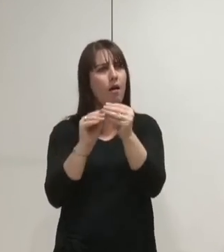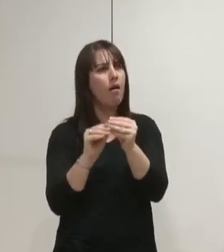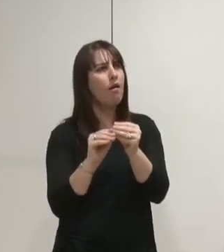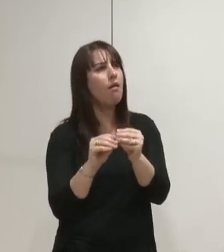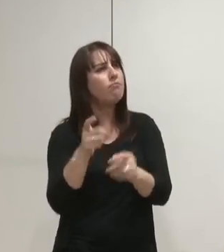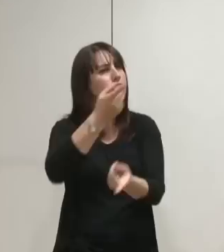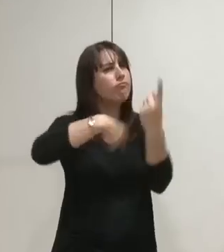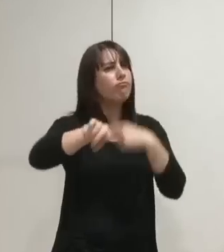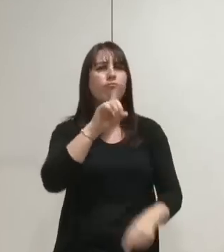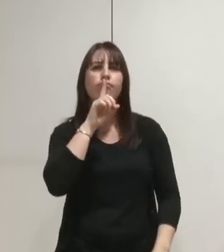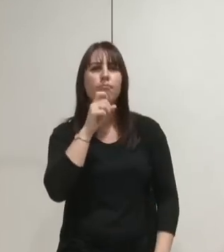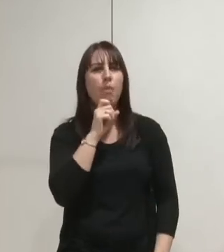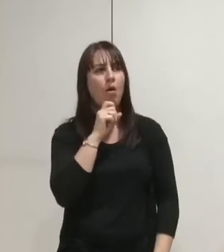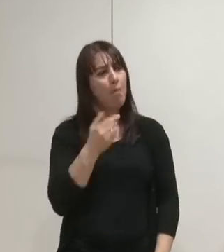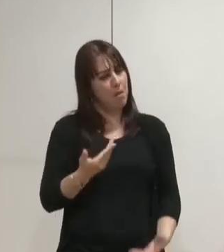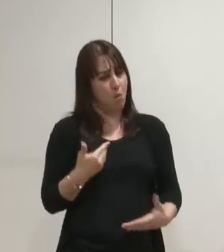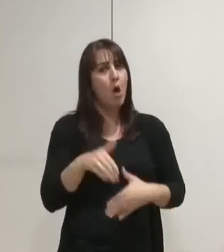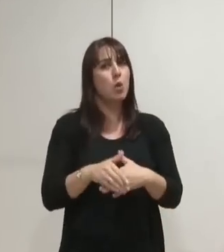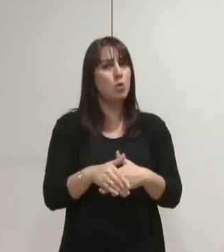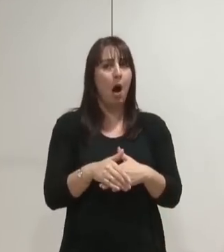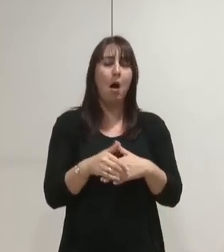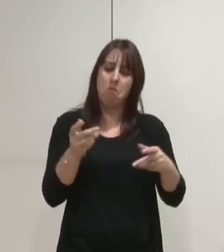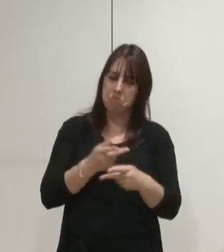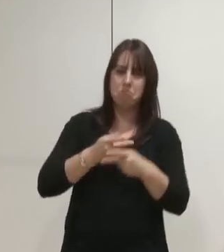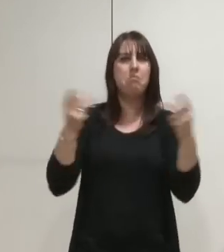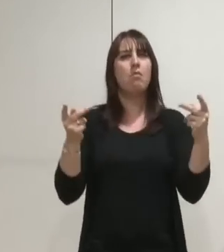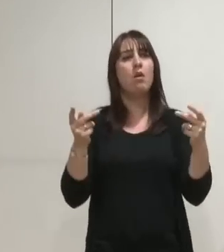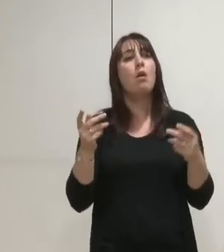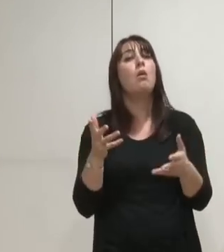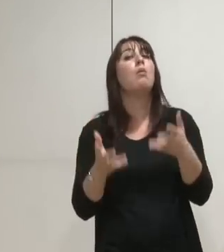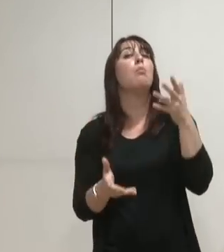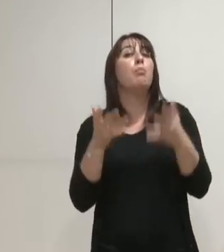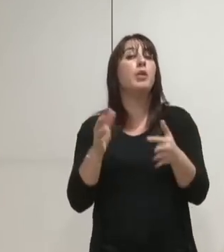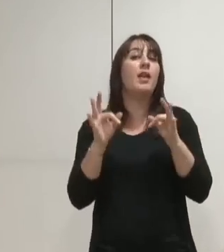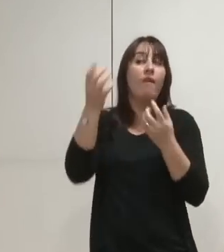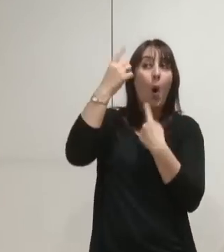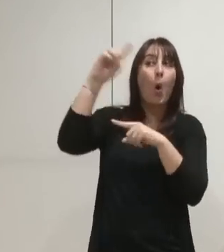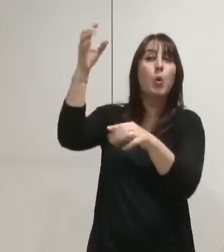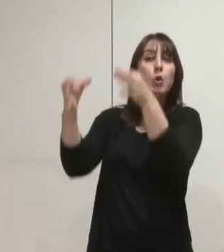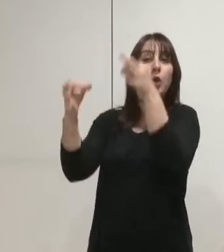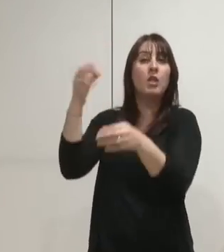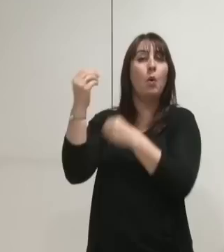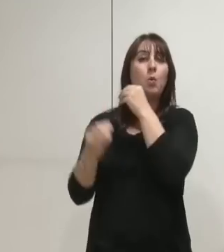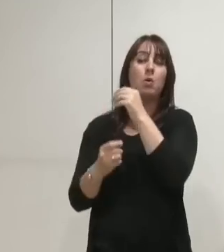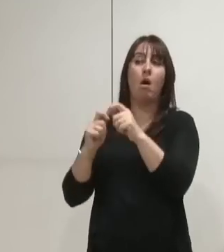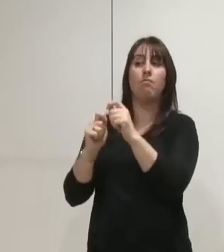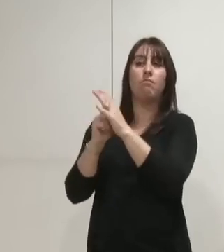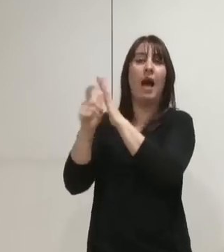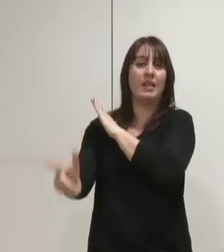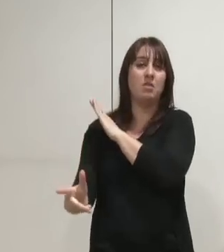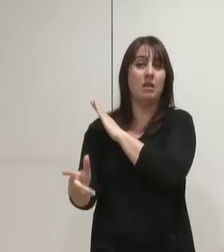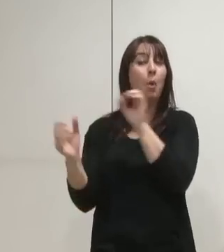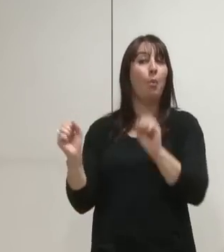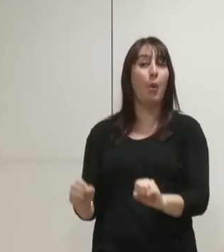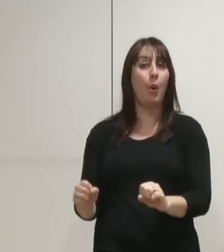n'a encore évoqué mais que je vais évoquer ce soir c'est les éventuels recours juridiques et indemnisation toujours possies on